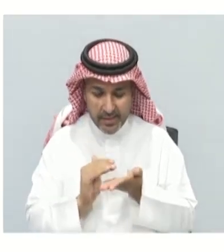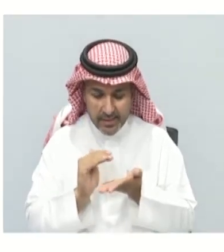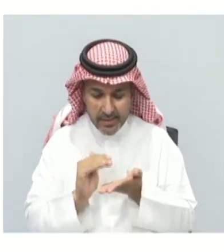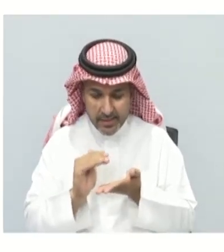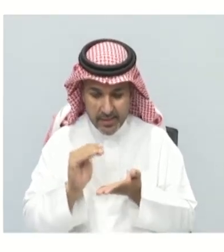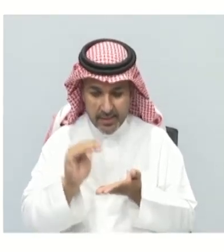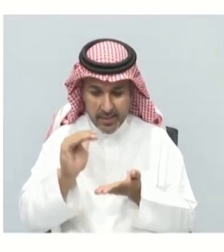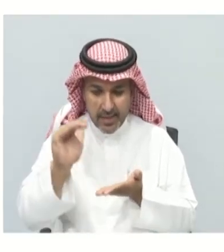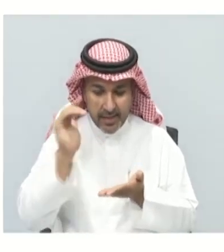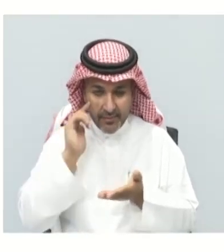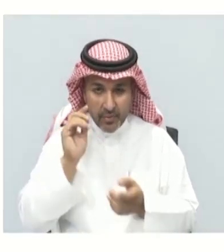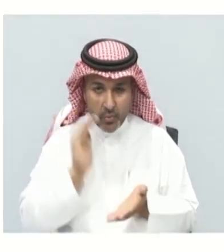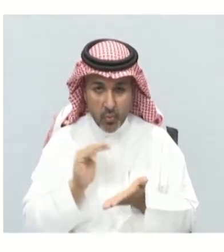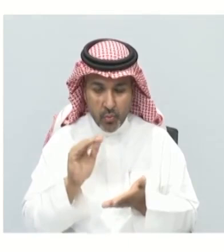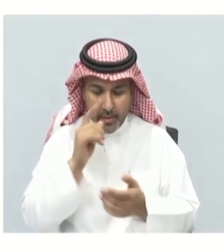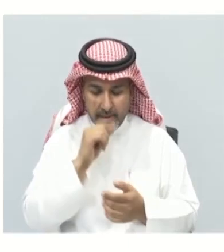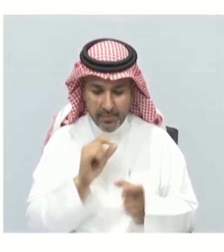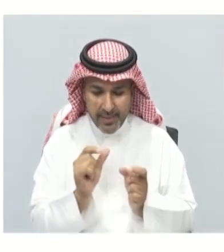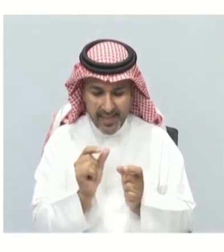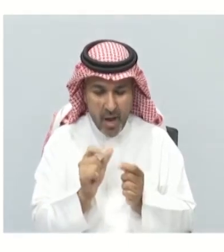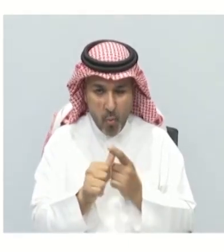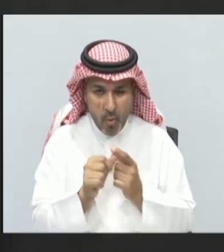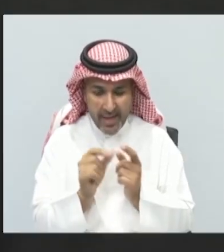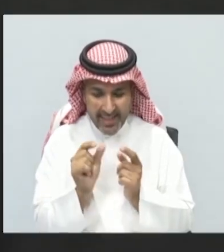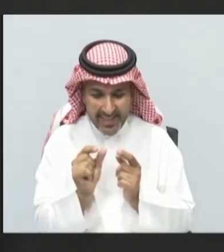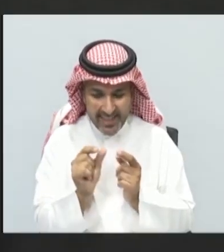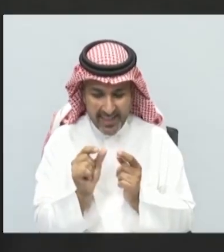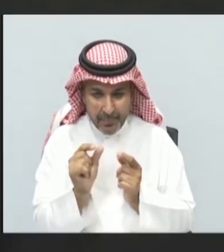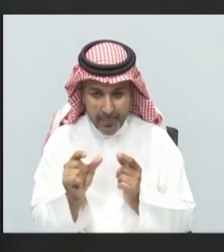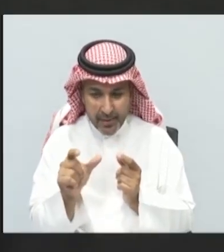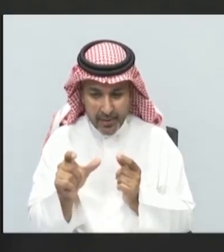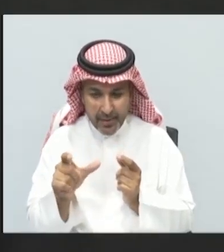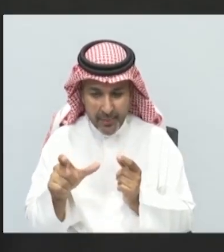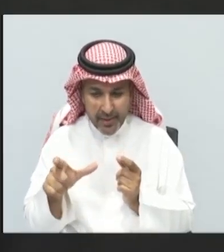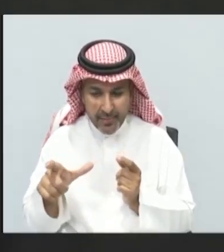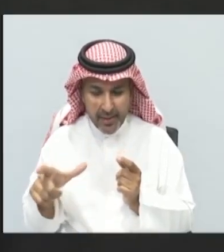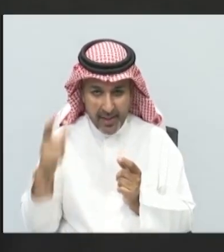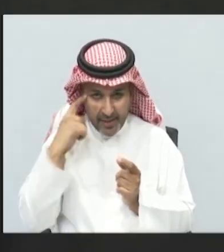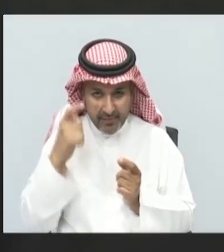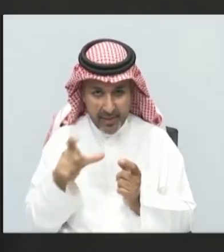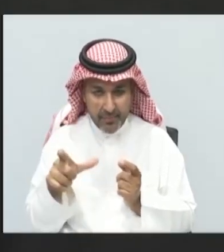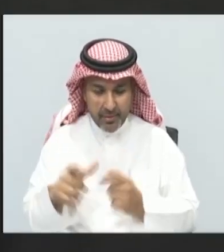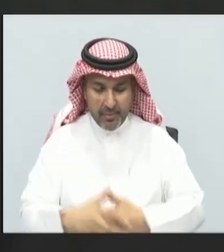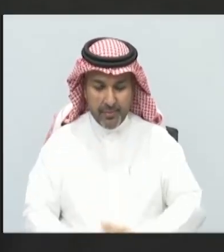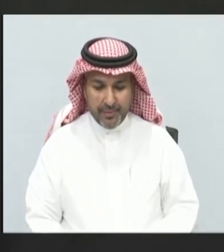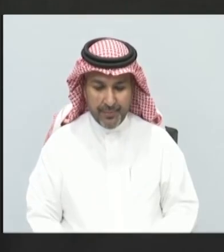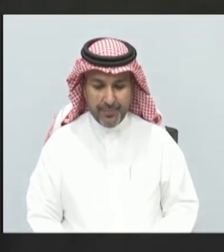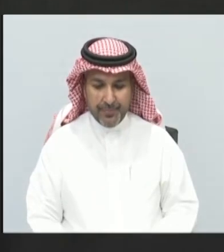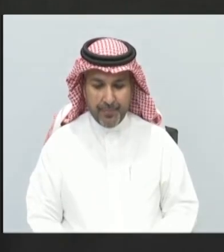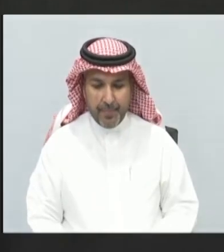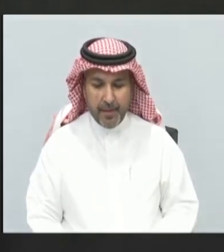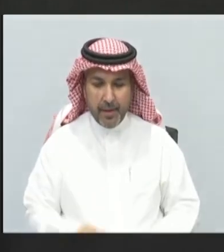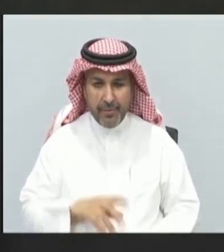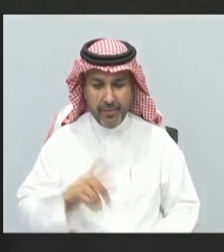اتفقنا اذا متزايده معناته سارسم نقاط صغيره تكبر تكبر تكبر تدريجيا طيب لو ذكرت